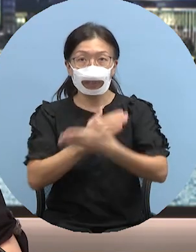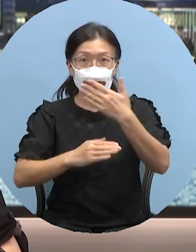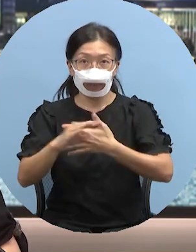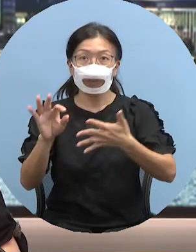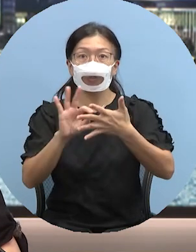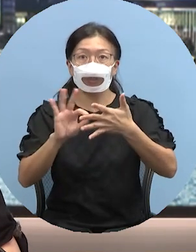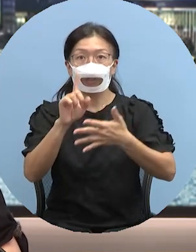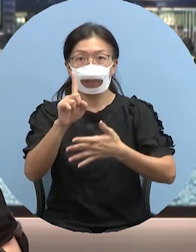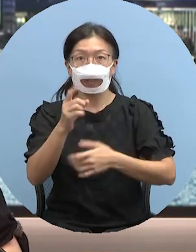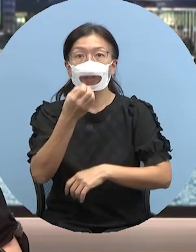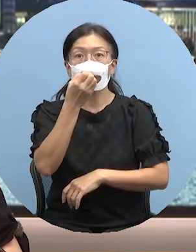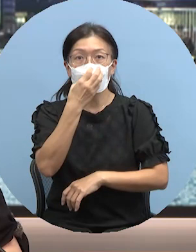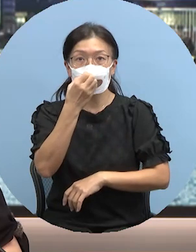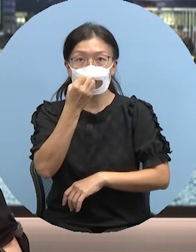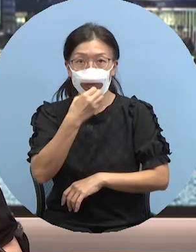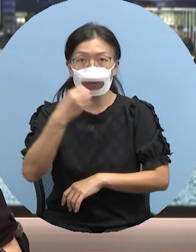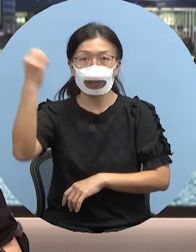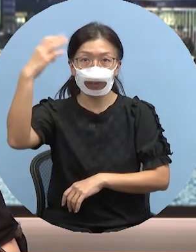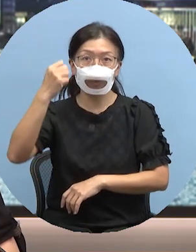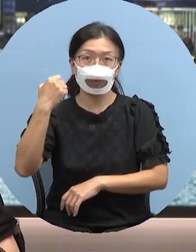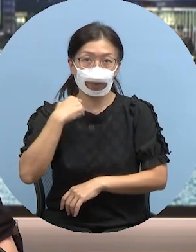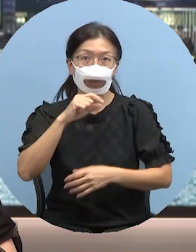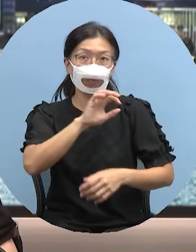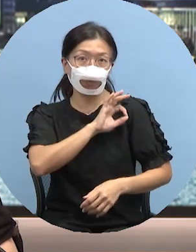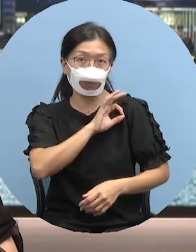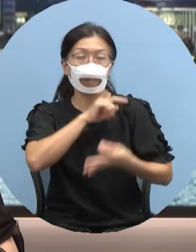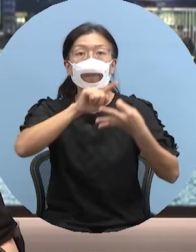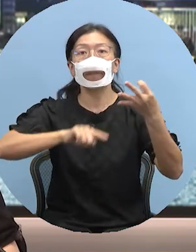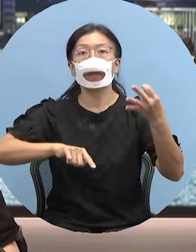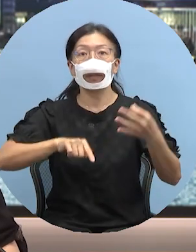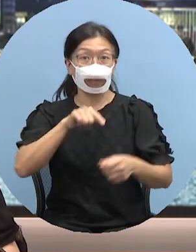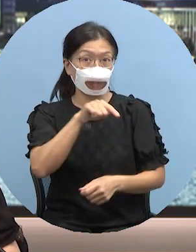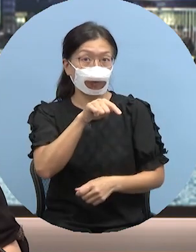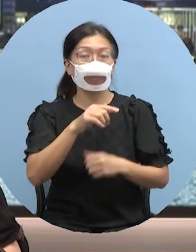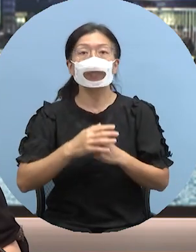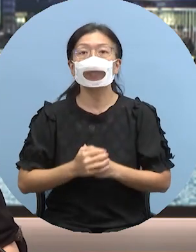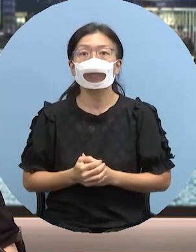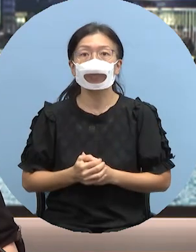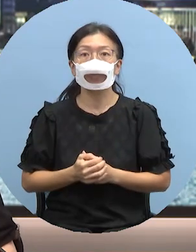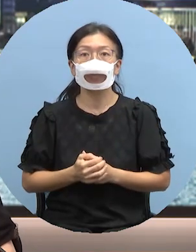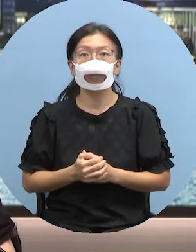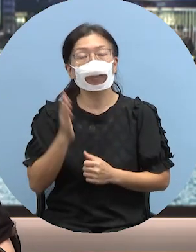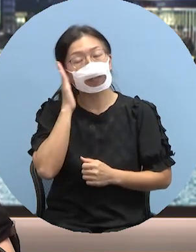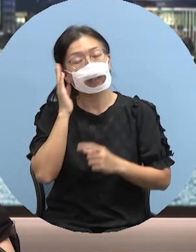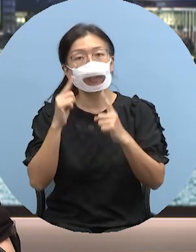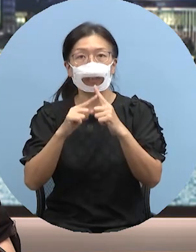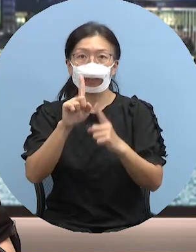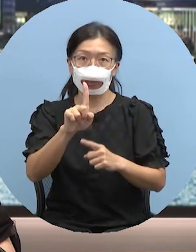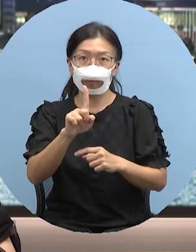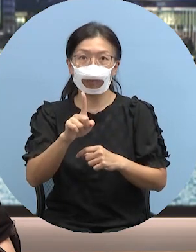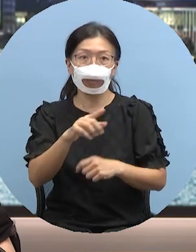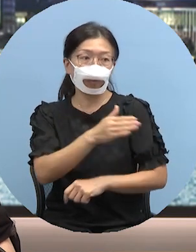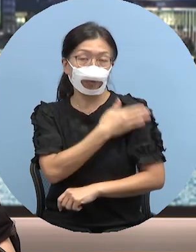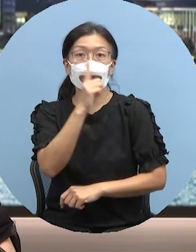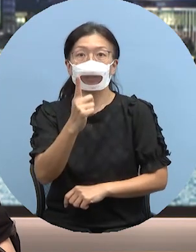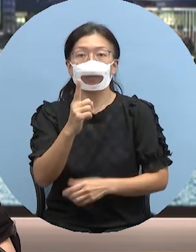疾院舍呢，叫做香港耀能協會盛康園啦，咁佢就係有一位院友同埋一個員